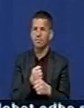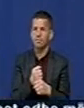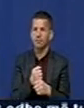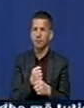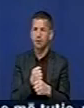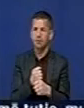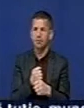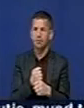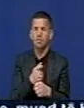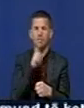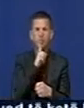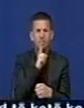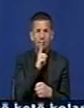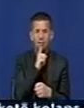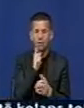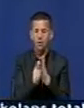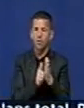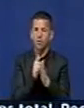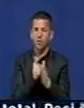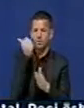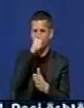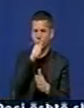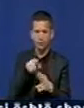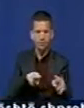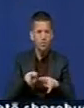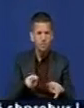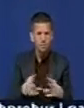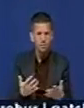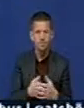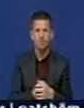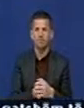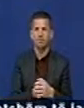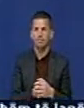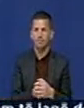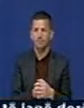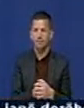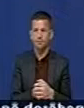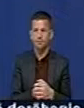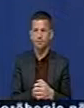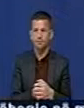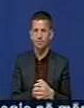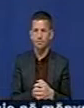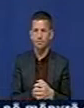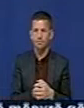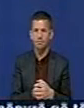të ndodhë, cila do të jetë periudha me të cilën do të mirret kjo gjykatë, për cilën periudhë do të gjykohet,